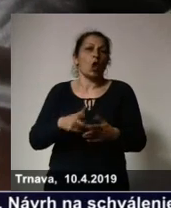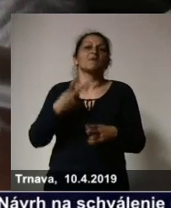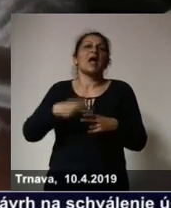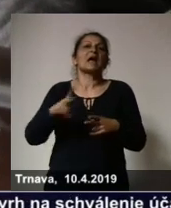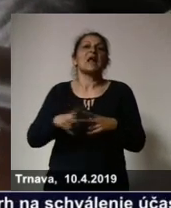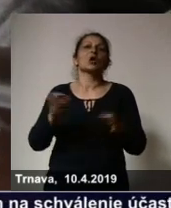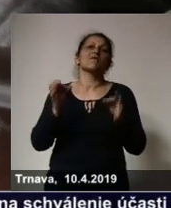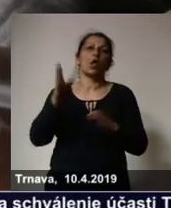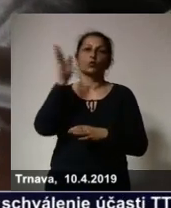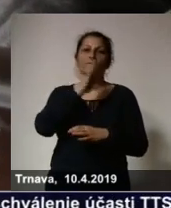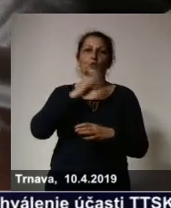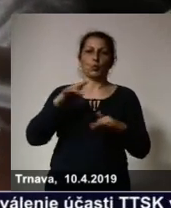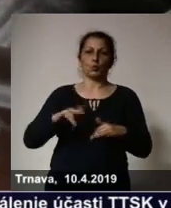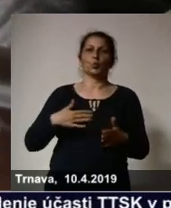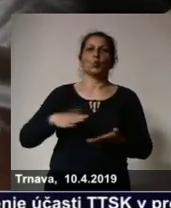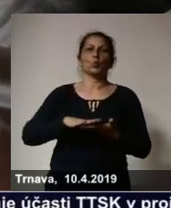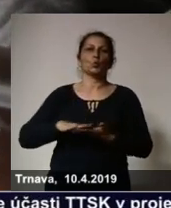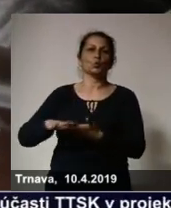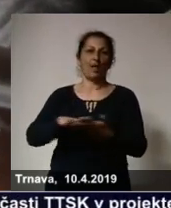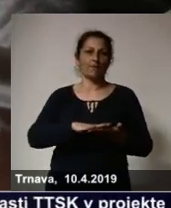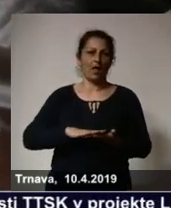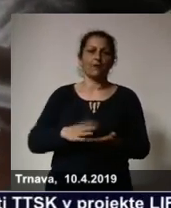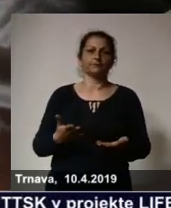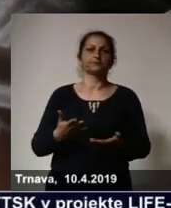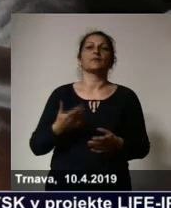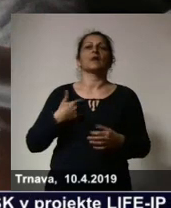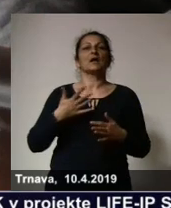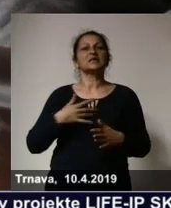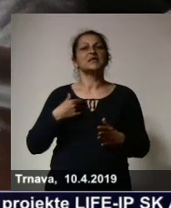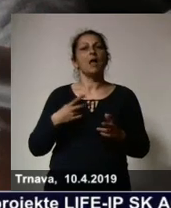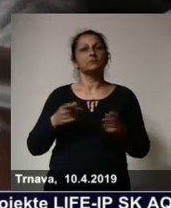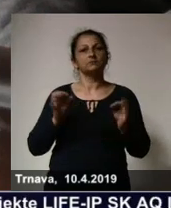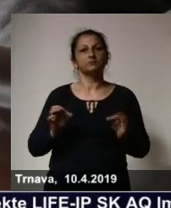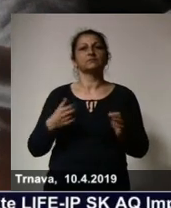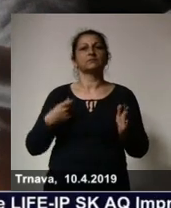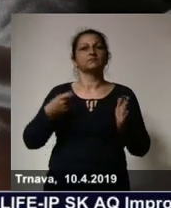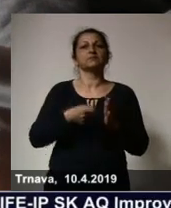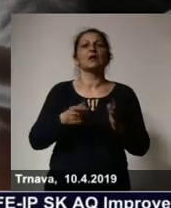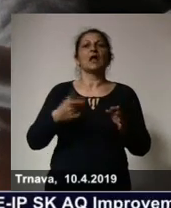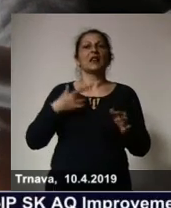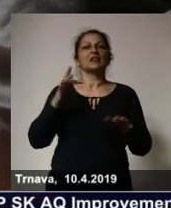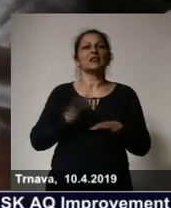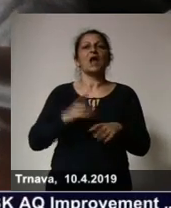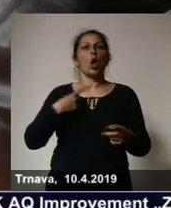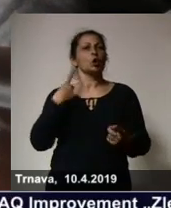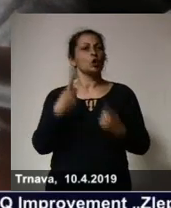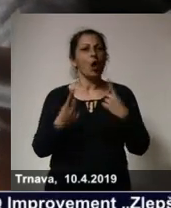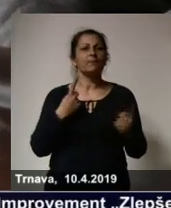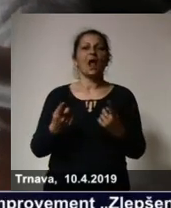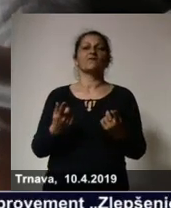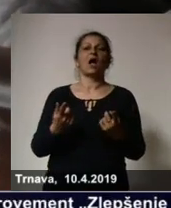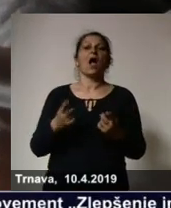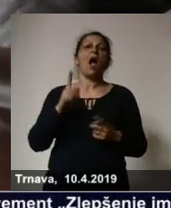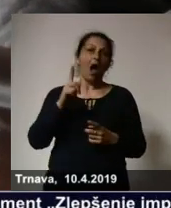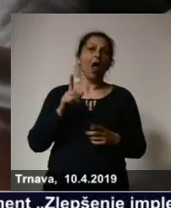v danom území. Zámerom je efektívne presadiť opatrenia na zlepšenie kvality ovzdušia týkajúcich sa dopravy,